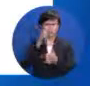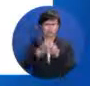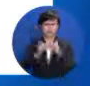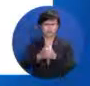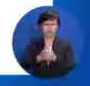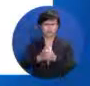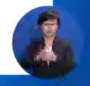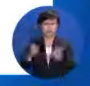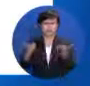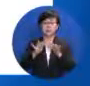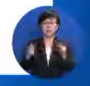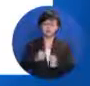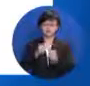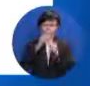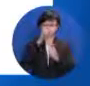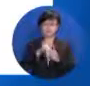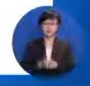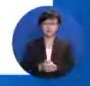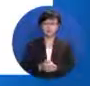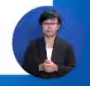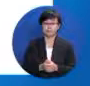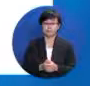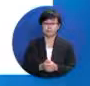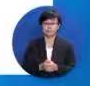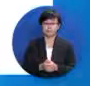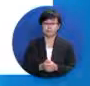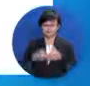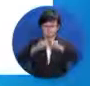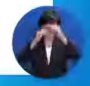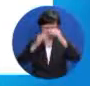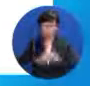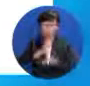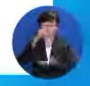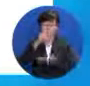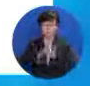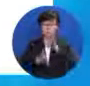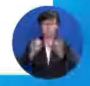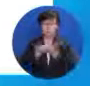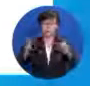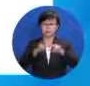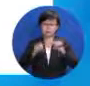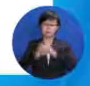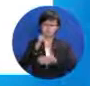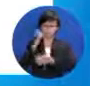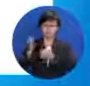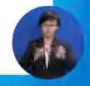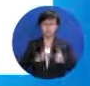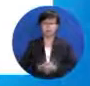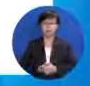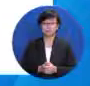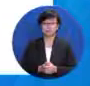모집합니다 천안 센트럴 호텔에서 호텔 콘도 프론트 사무원을 모집합니다 이상 자세한 내용은